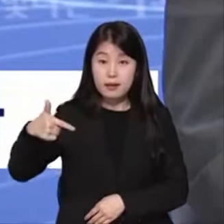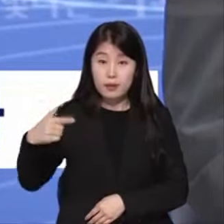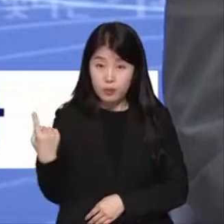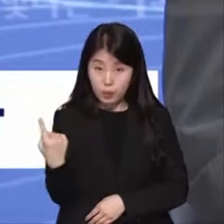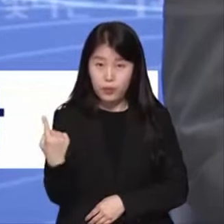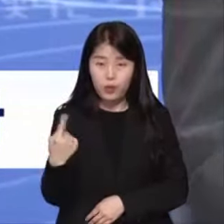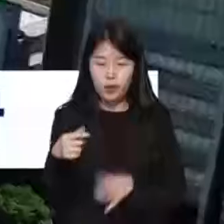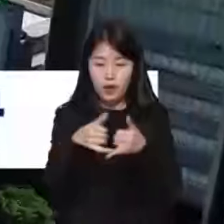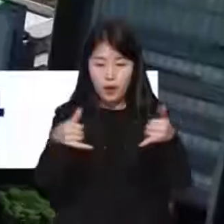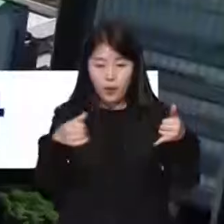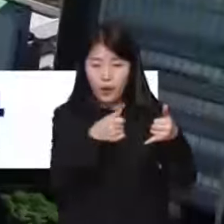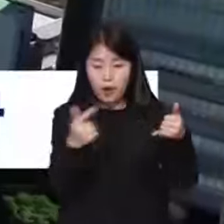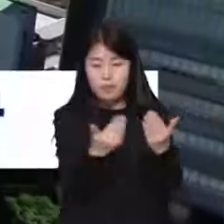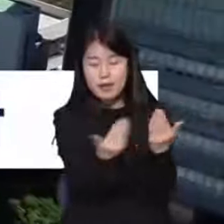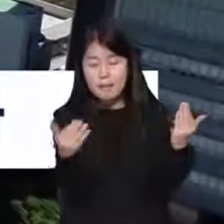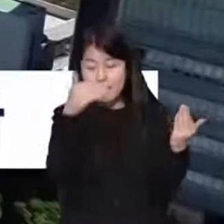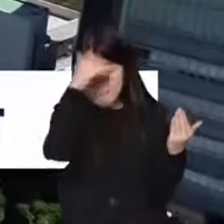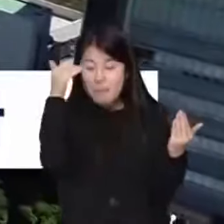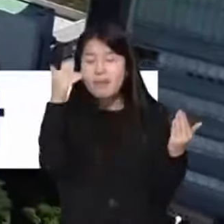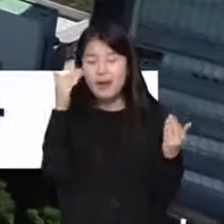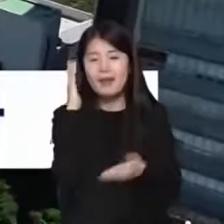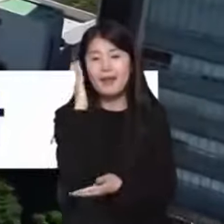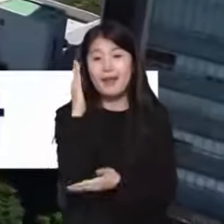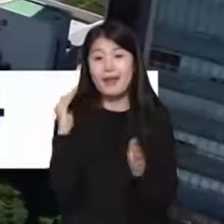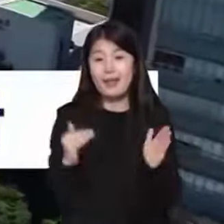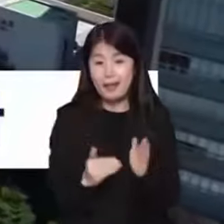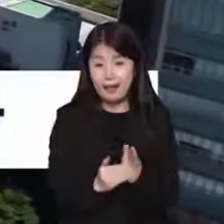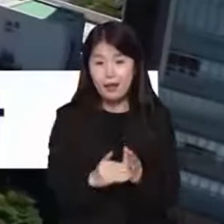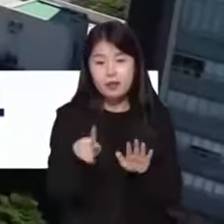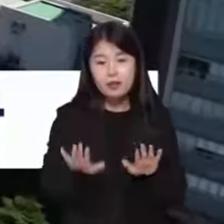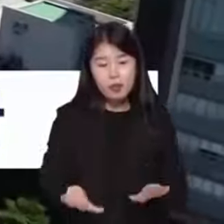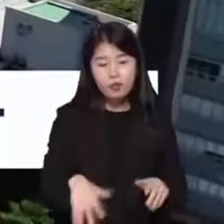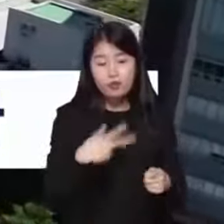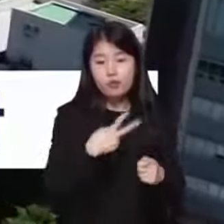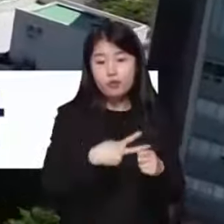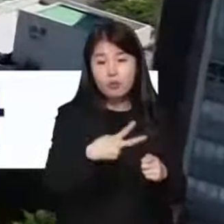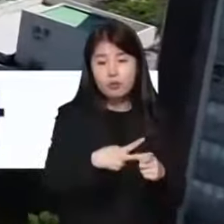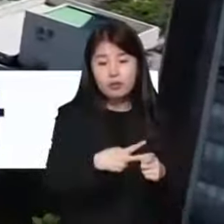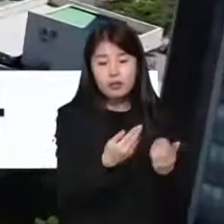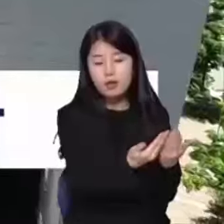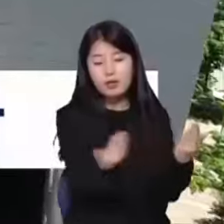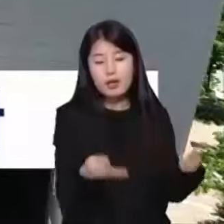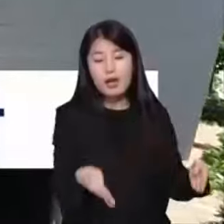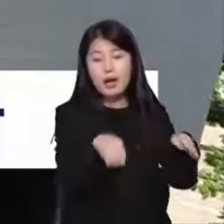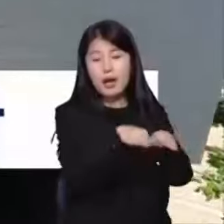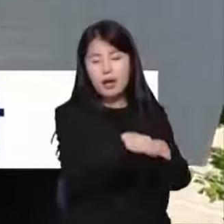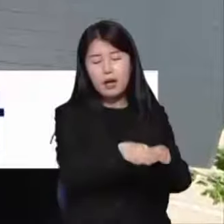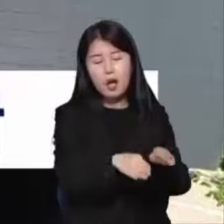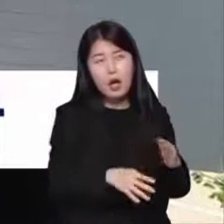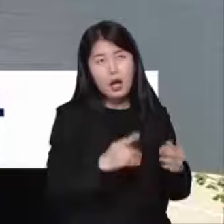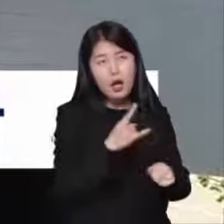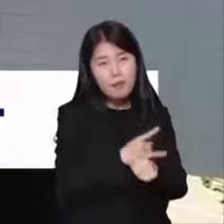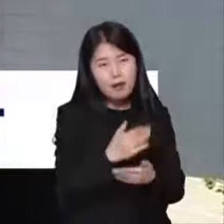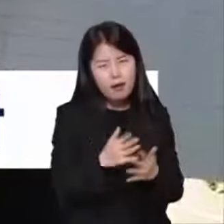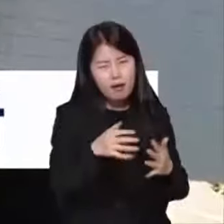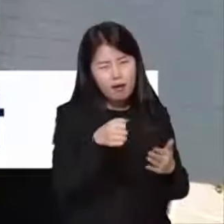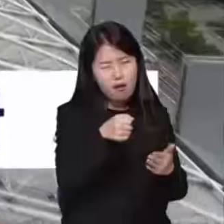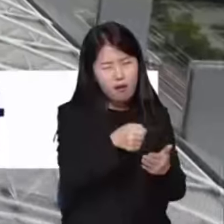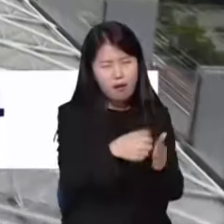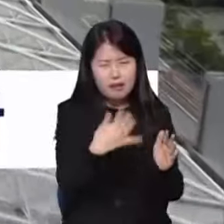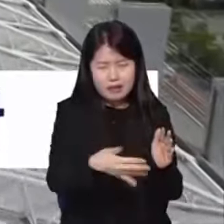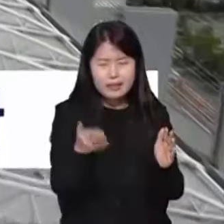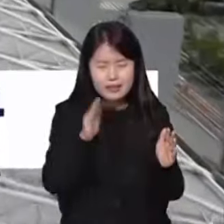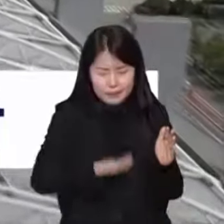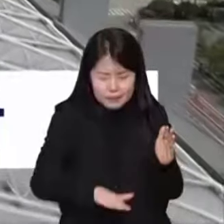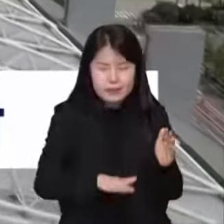것을 언급하며 김대중 컨벤션센터 제2전 시장 건립 사업에 대해 아직 결론을 내리지는 못했지만 지을 때 잘 지어야